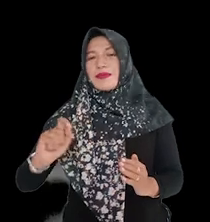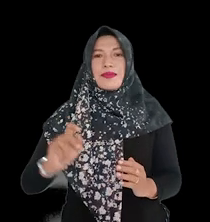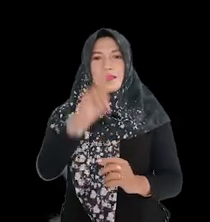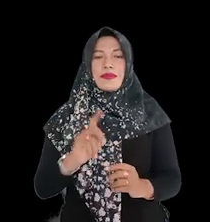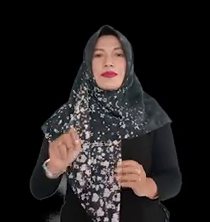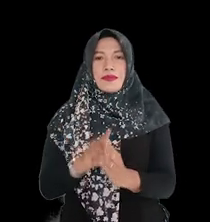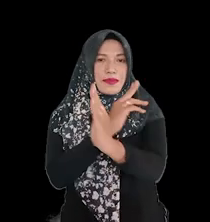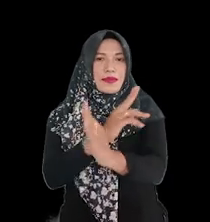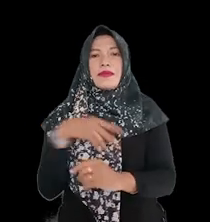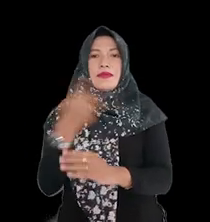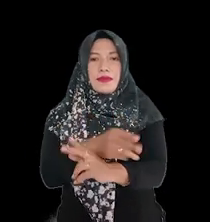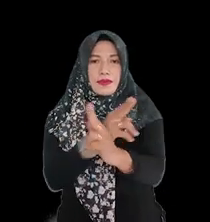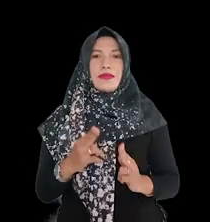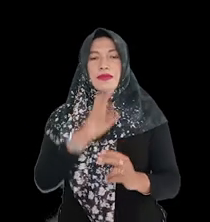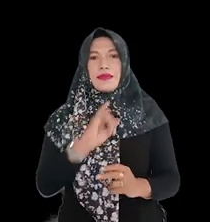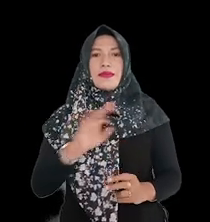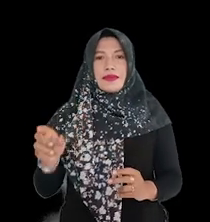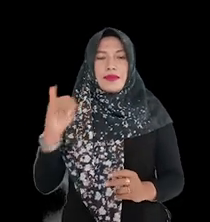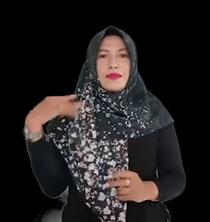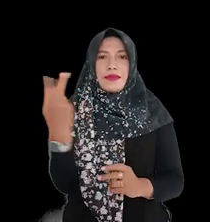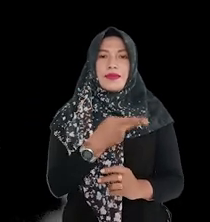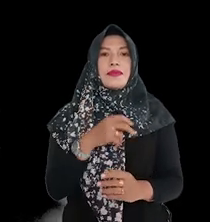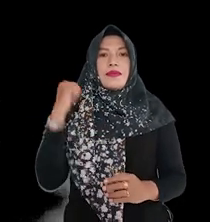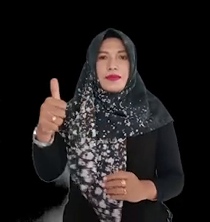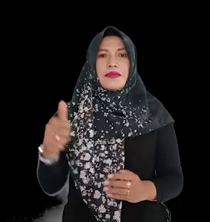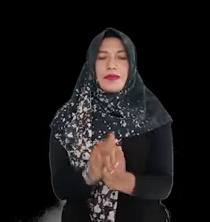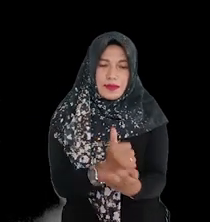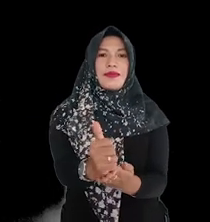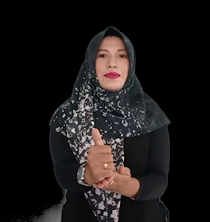pendidikan komite pencegahan dan pengendalian infeksi